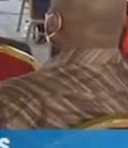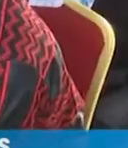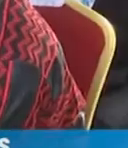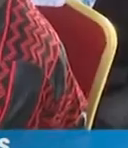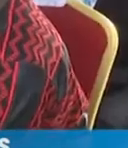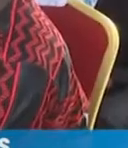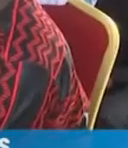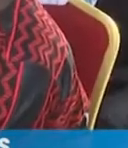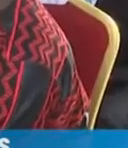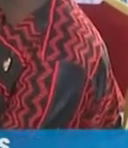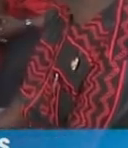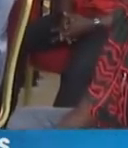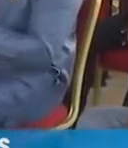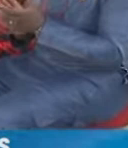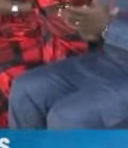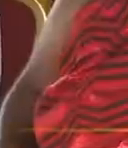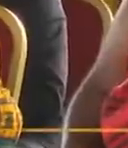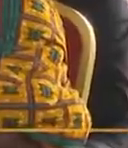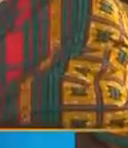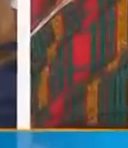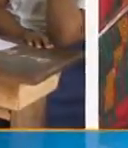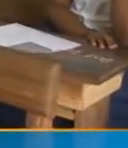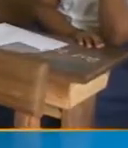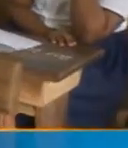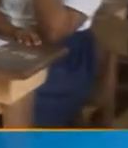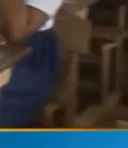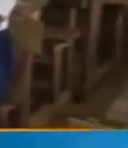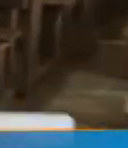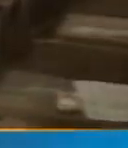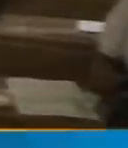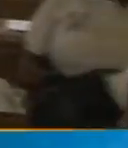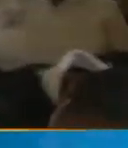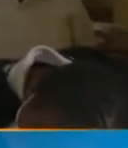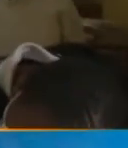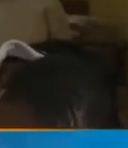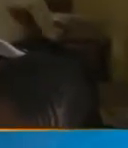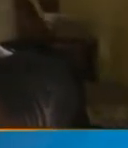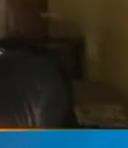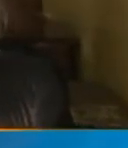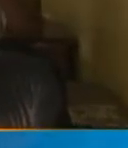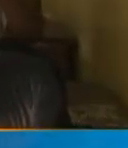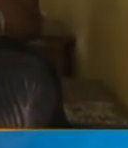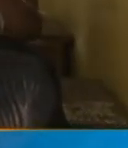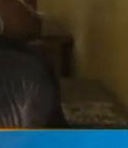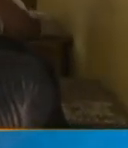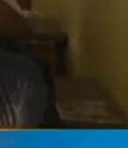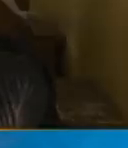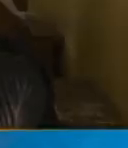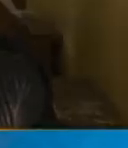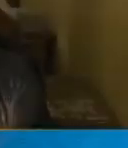présenter comme candidat pour la présidentielle à venir démarrage des épreuves écrites du bac général seul homme dit les candidats